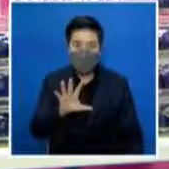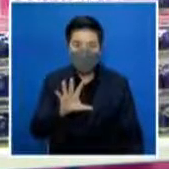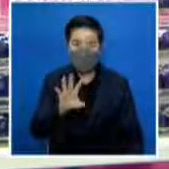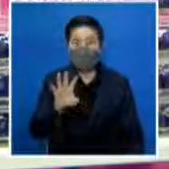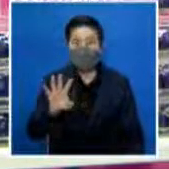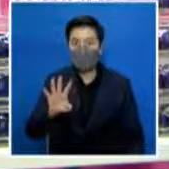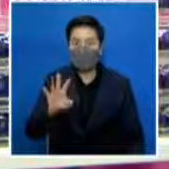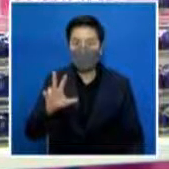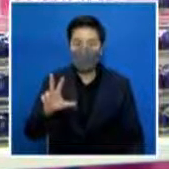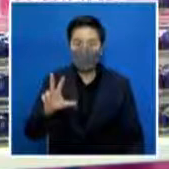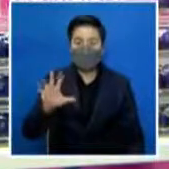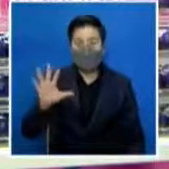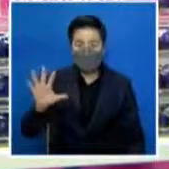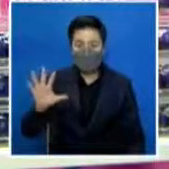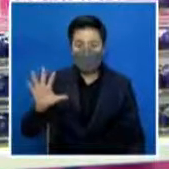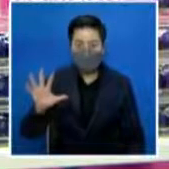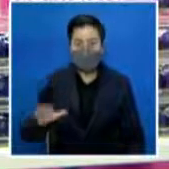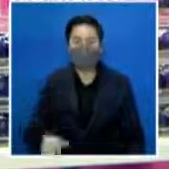8915435